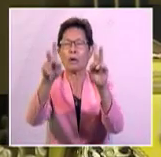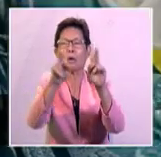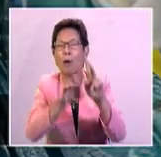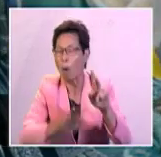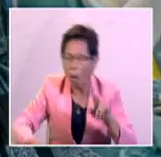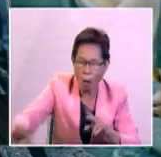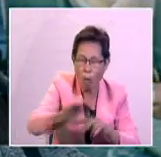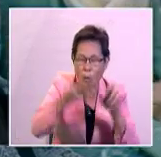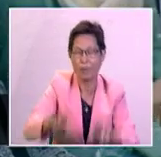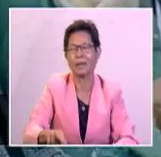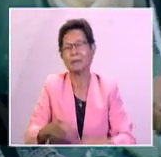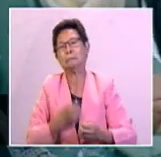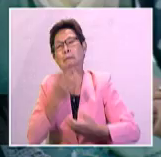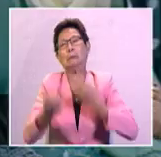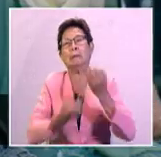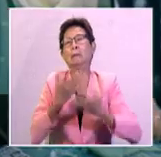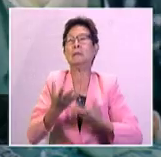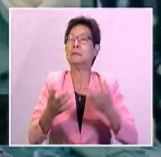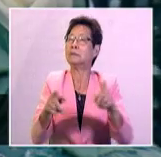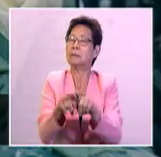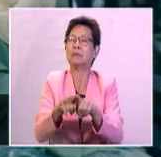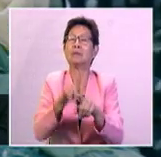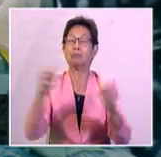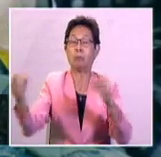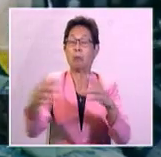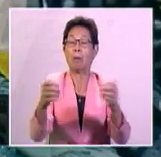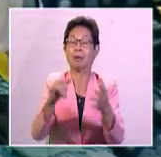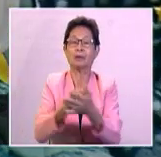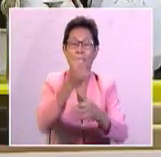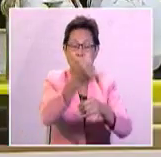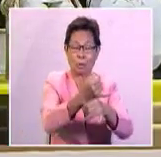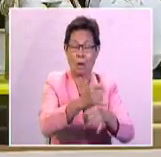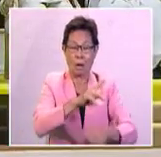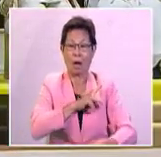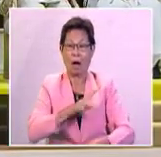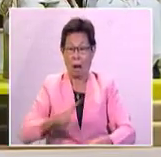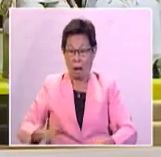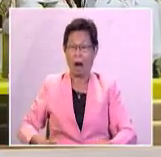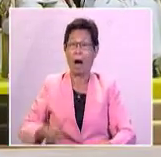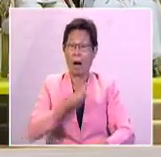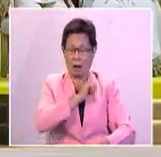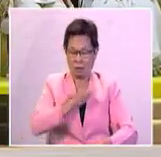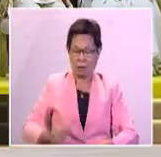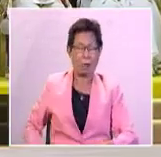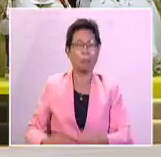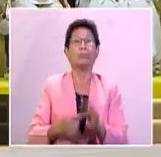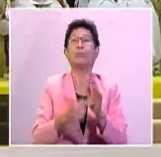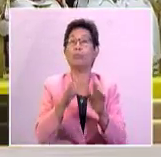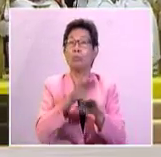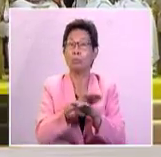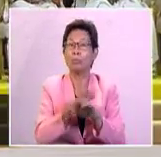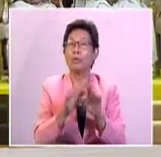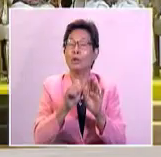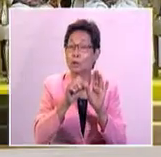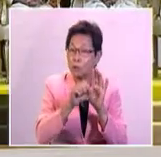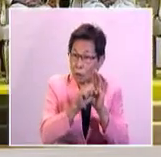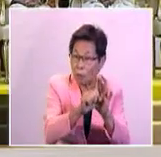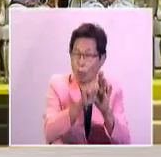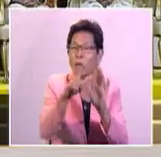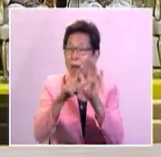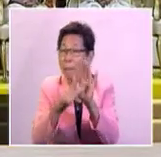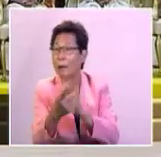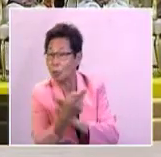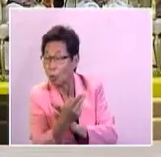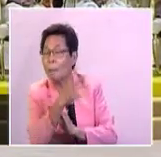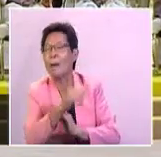halaman. Baginda bertitah institusi Yang di-Pertuan Agong bukan sekadar simbol ataupun lambang semata-mata,